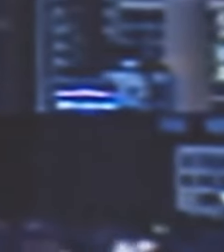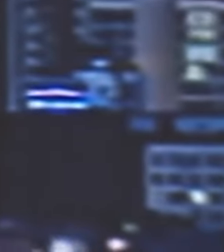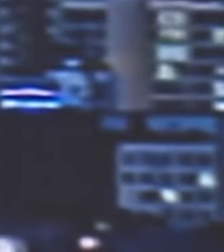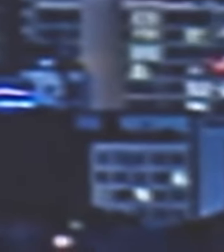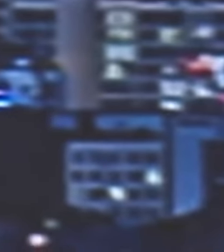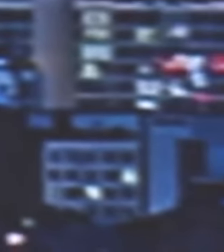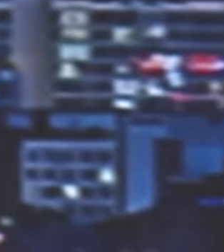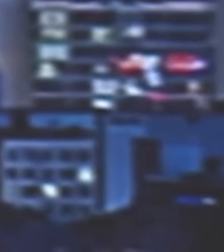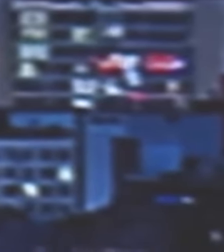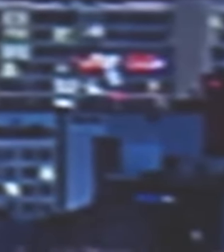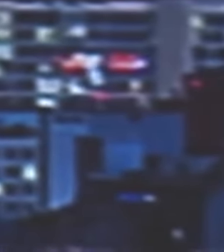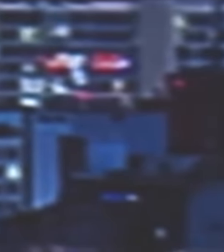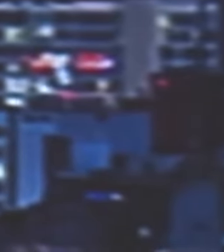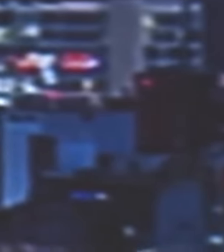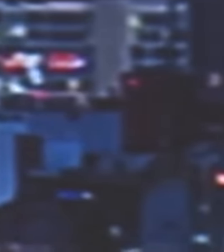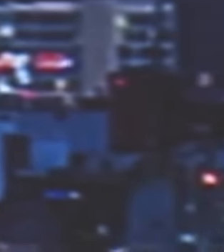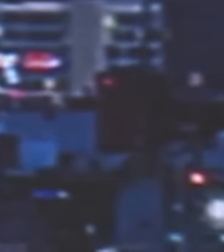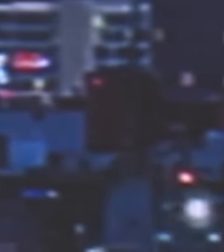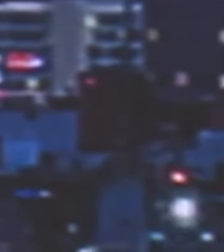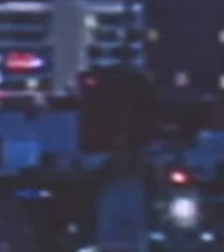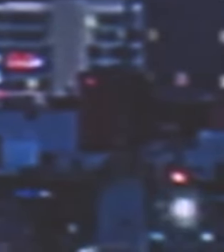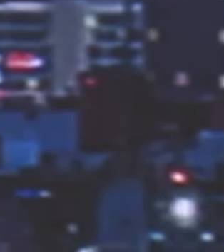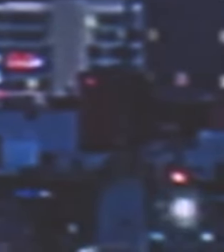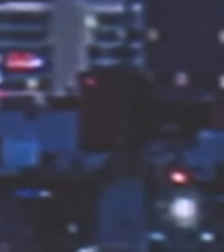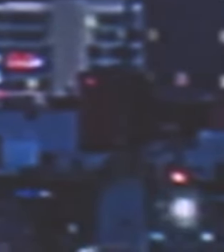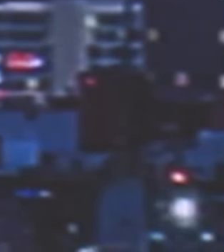50분 뉴스룸에서 뵙겠습니다 l